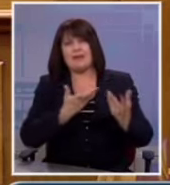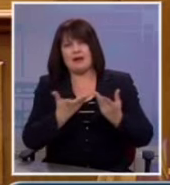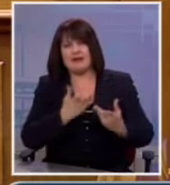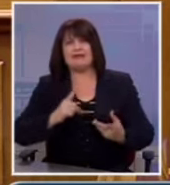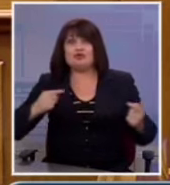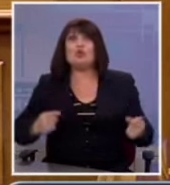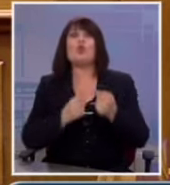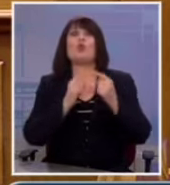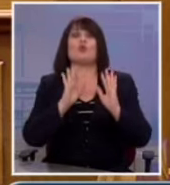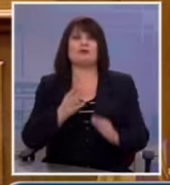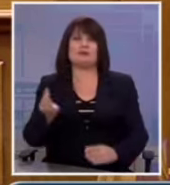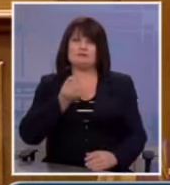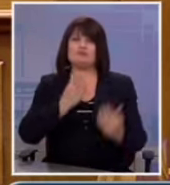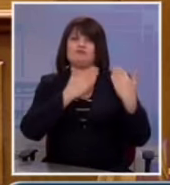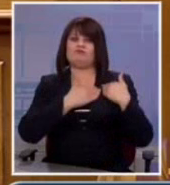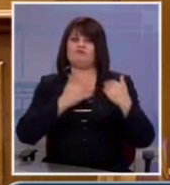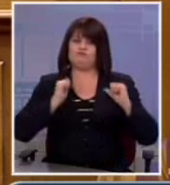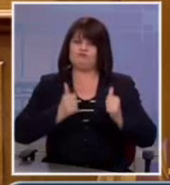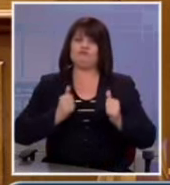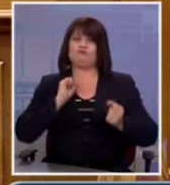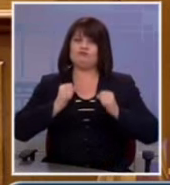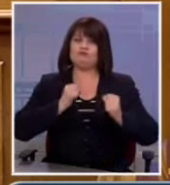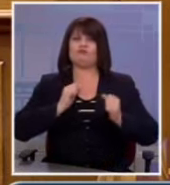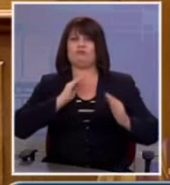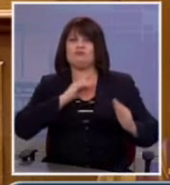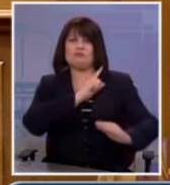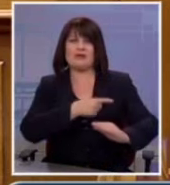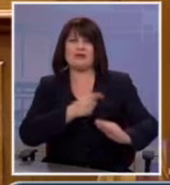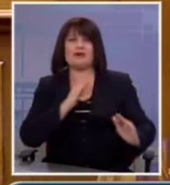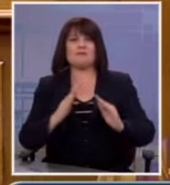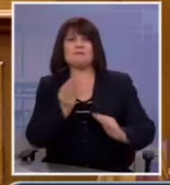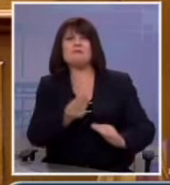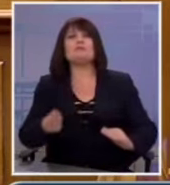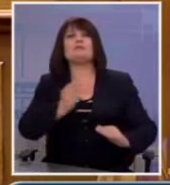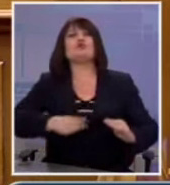εντολή να διαπραγματευτούμε υπεύθυνα, στεναρά, υπερασπιζόμενοι τα συμφέροντα της πλειοψηφίας.